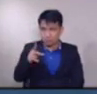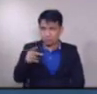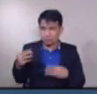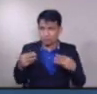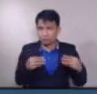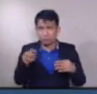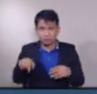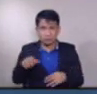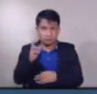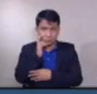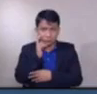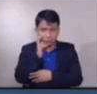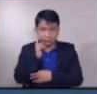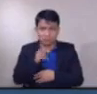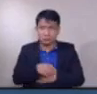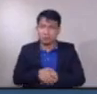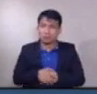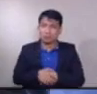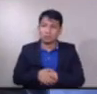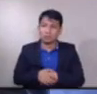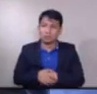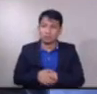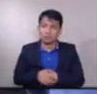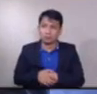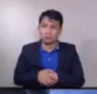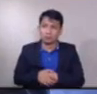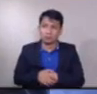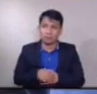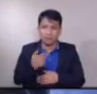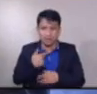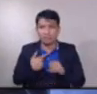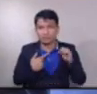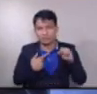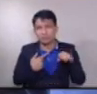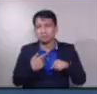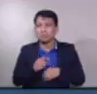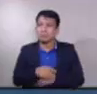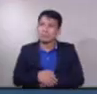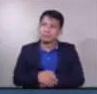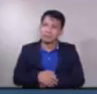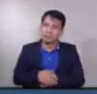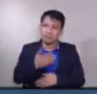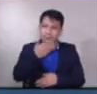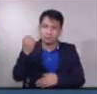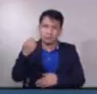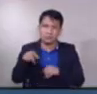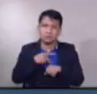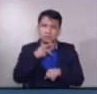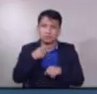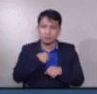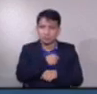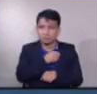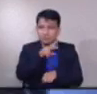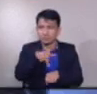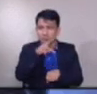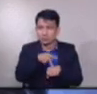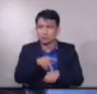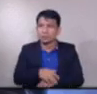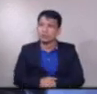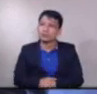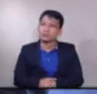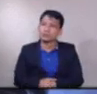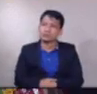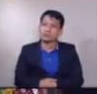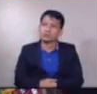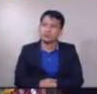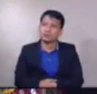on Drugs ni Pangulong Duterte. Yes po. Best Senator of the Philippines?